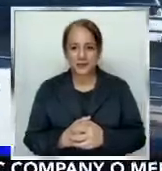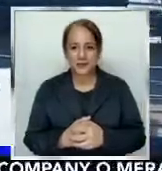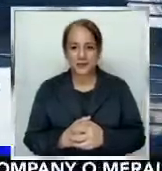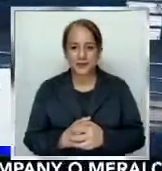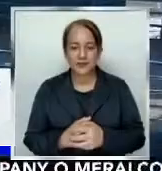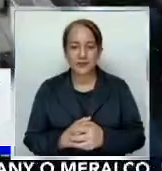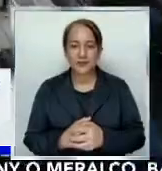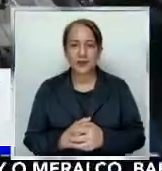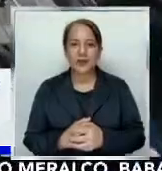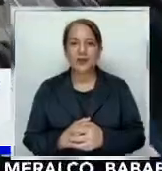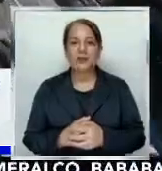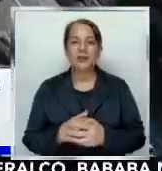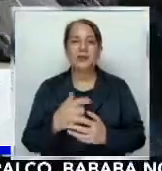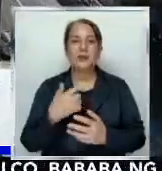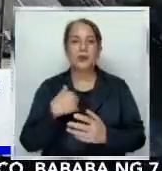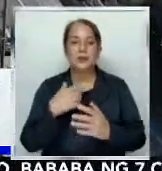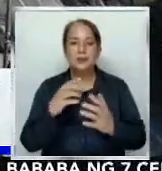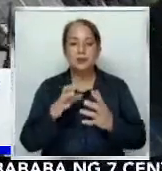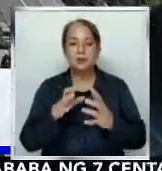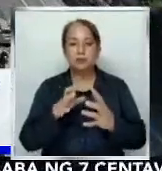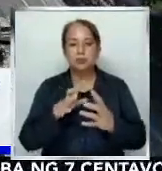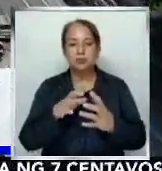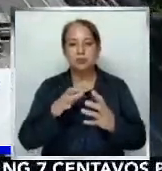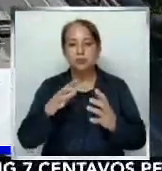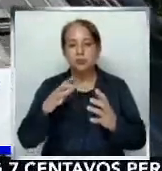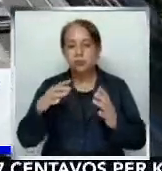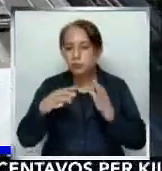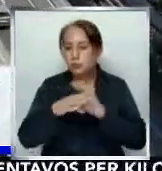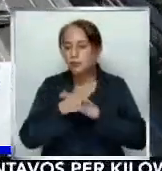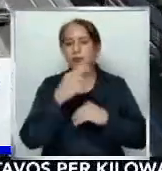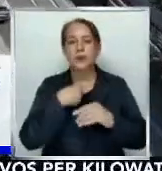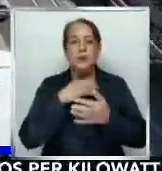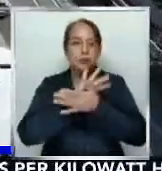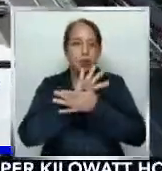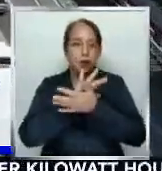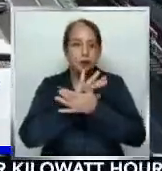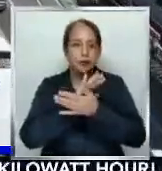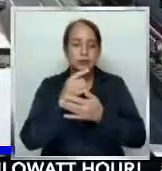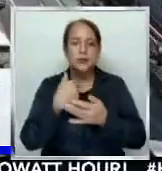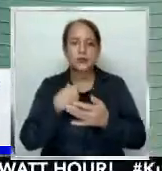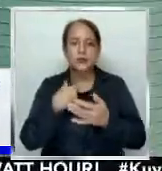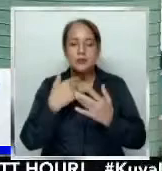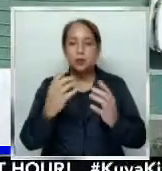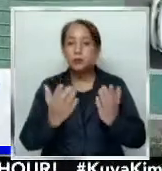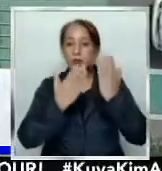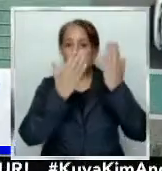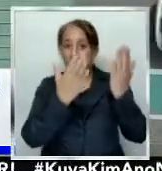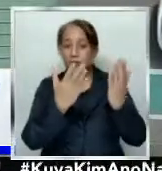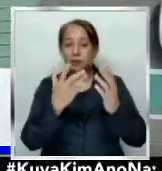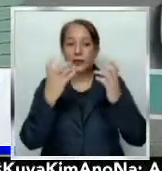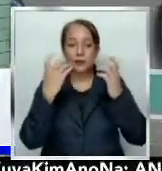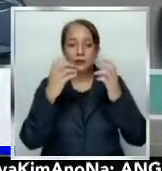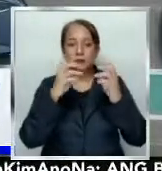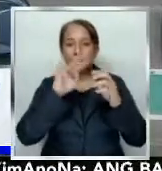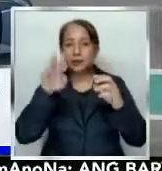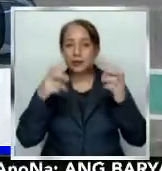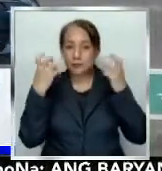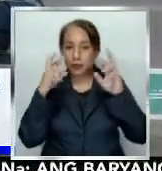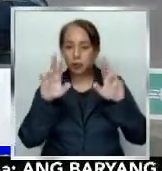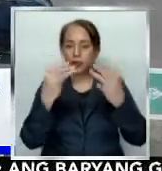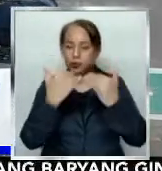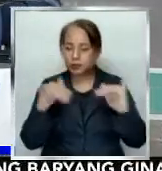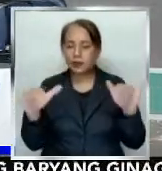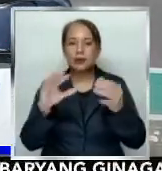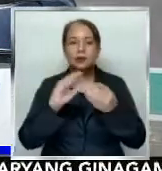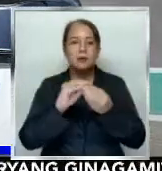Kahit palumolobo ang COVID cases, rekomendasyon ng Metro Manila Mayors manatili sa Alert Level 3 ang NCR.